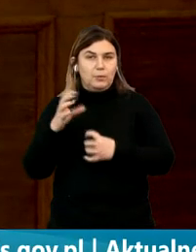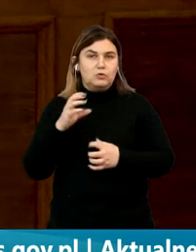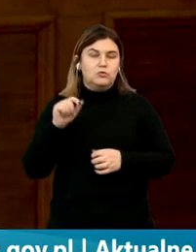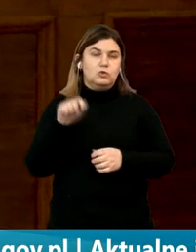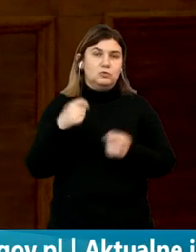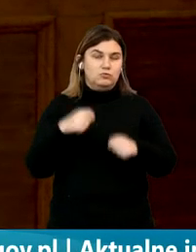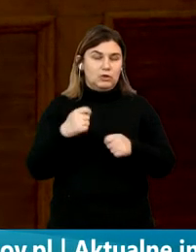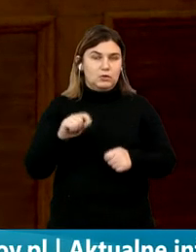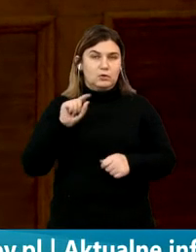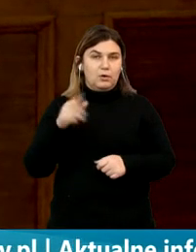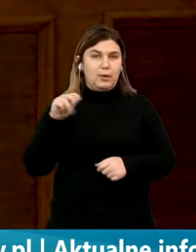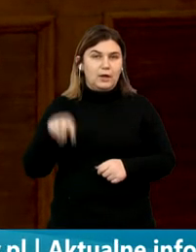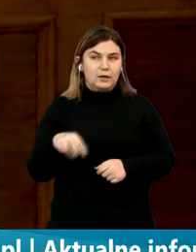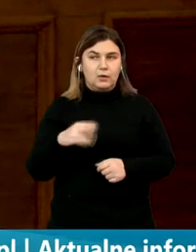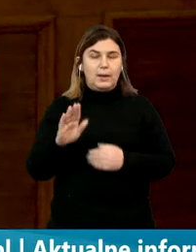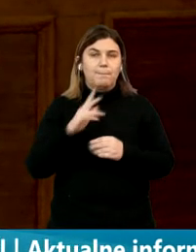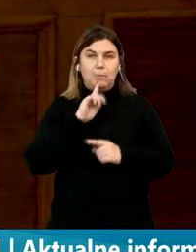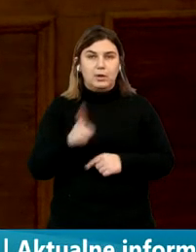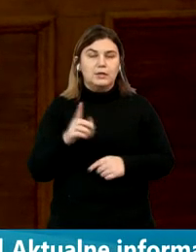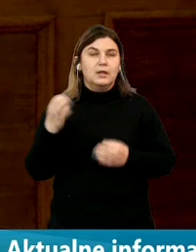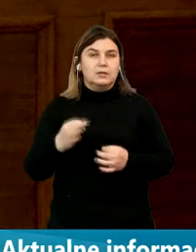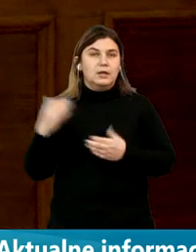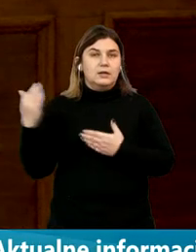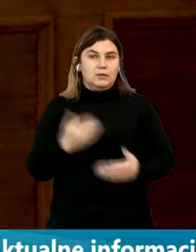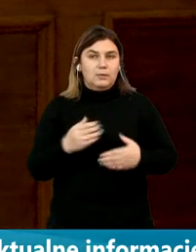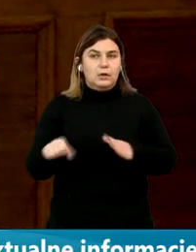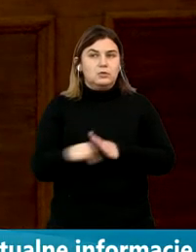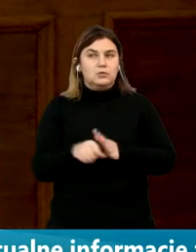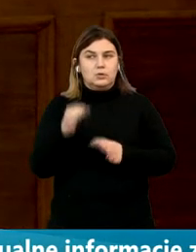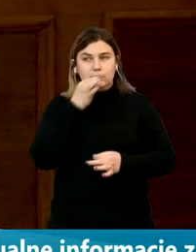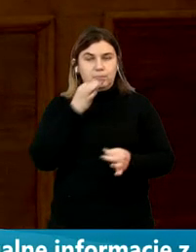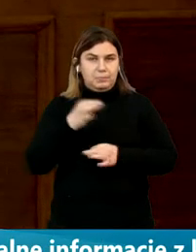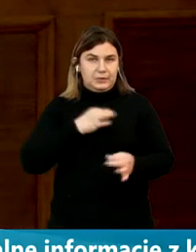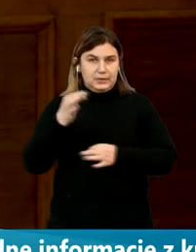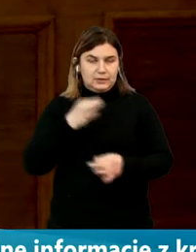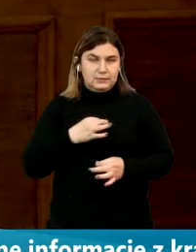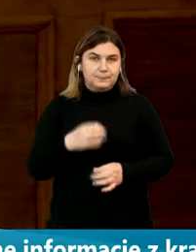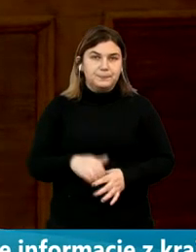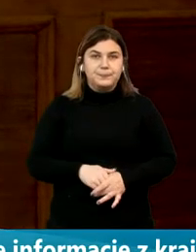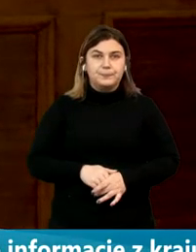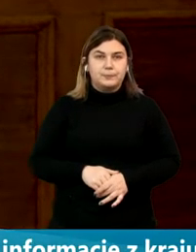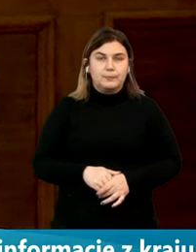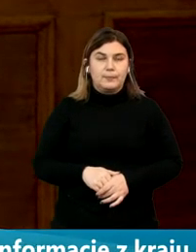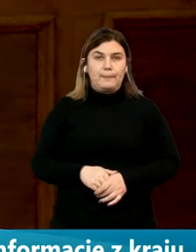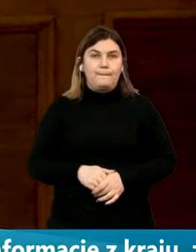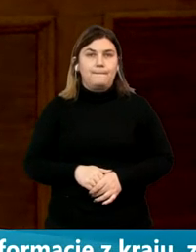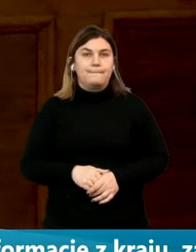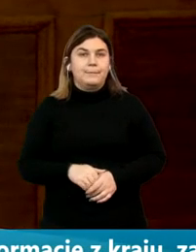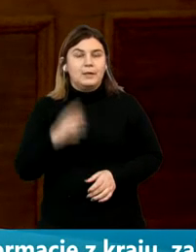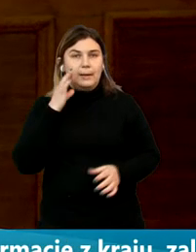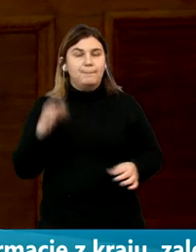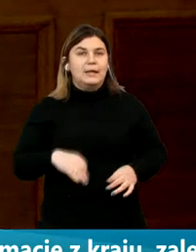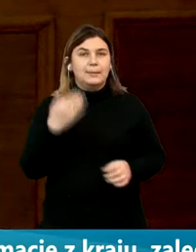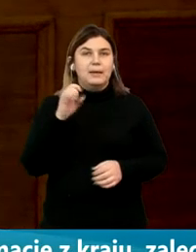www.wiadomościszczecin.eu. Serdecznie tę stronę polecam, a teraz już zapraszam do zadawania pytań. Pani